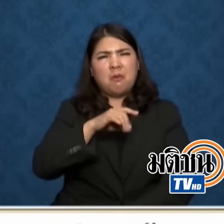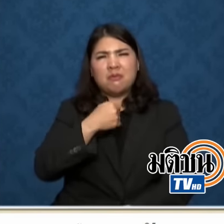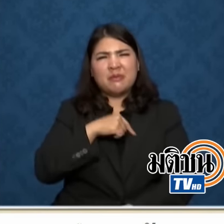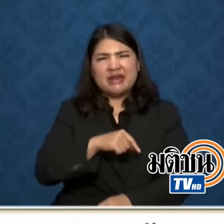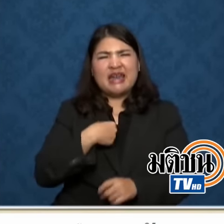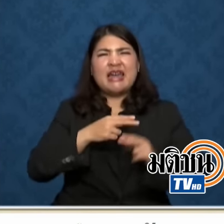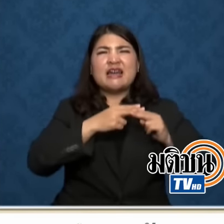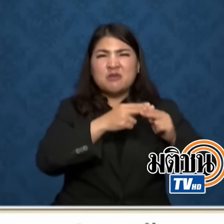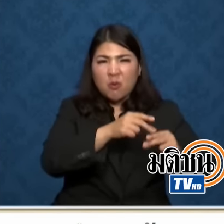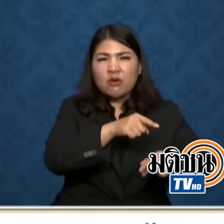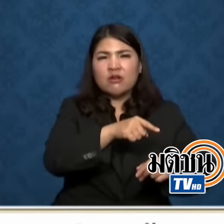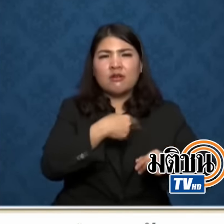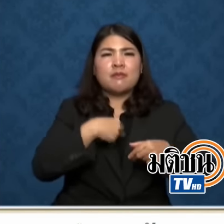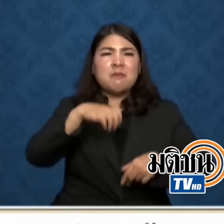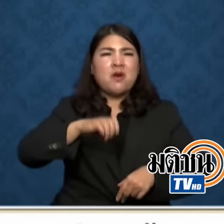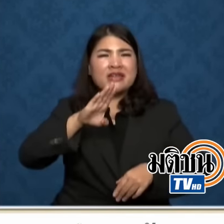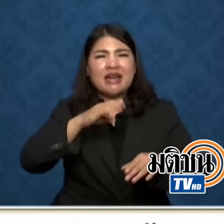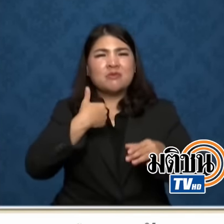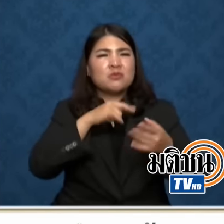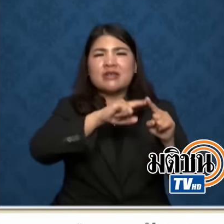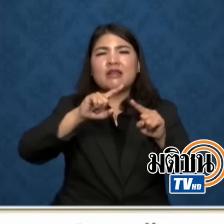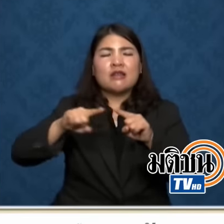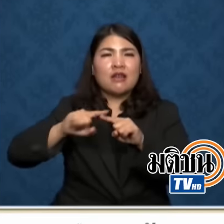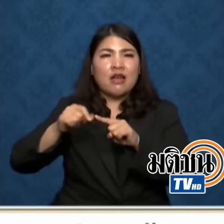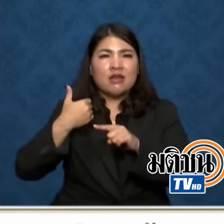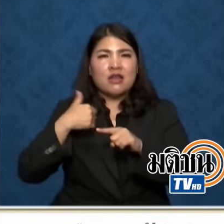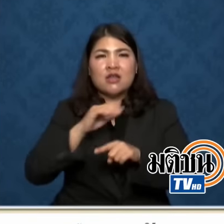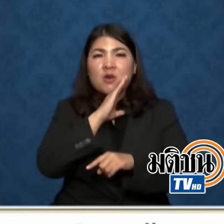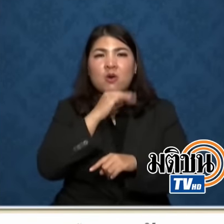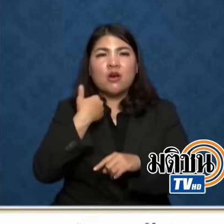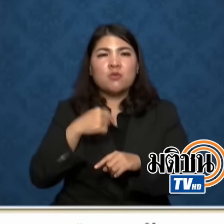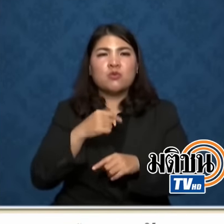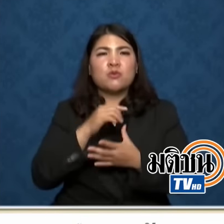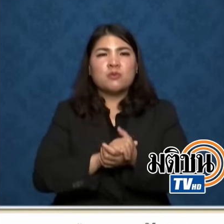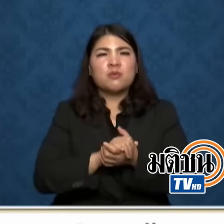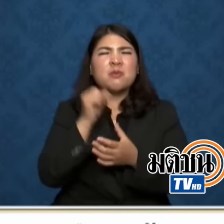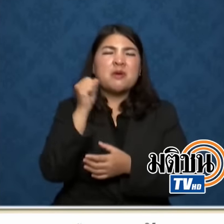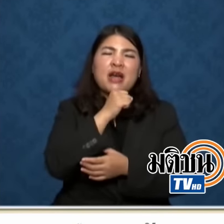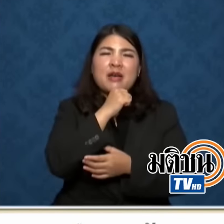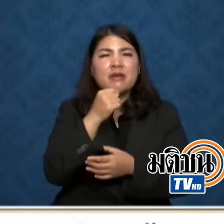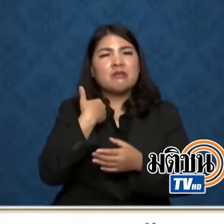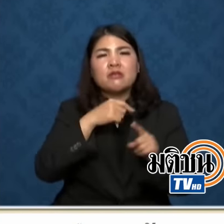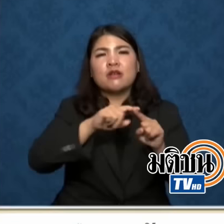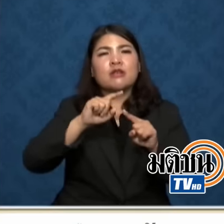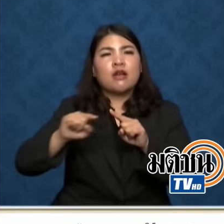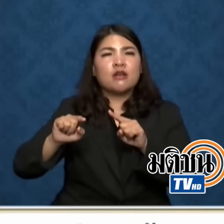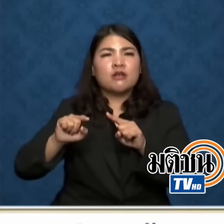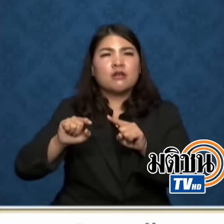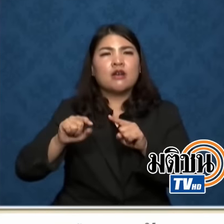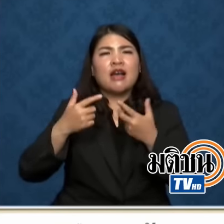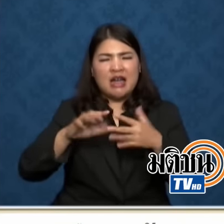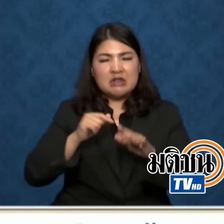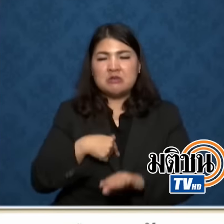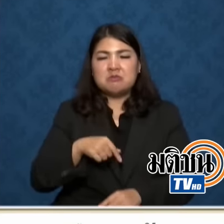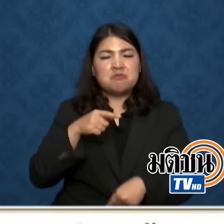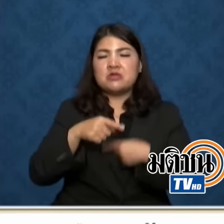ชนครับท่านประธานเป็นบริษัทห้างร้านต่างๆถ้าเป็นเรื่องดนตรีก็เป็นเจ้าของค่ายเพลงอะไรอย่างเงี้ยครับมาใช้ให้เขา